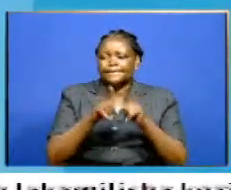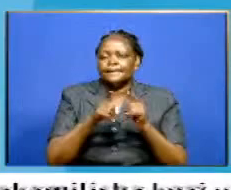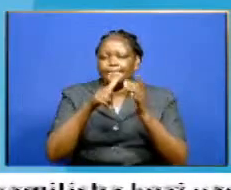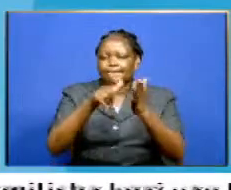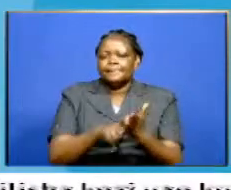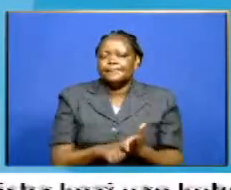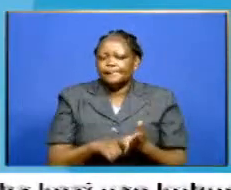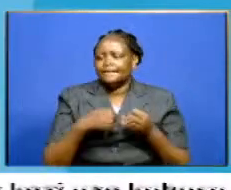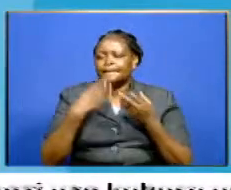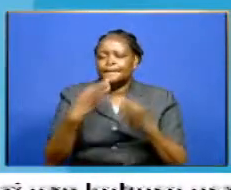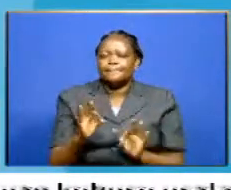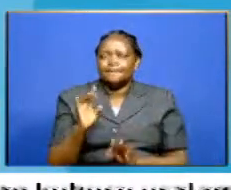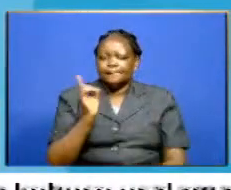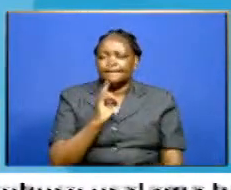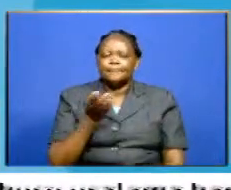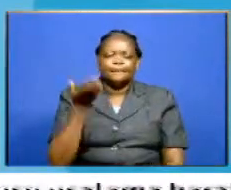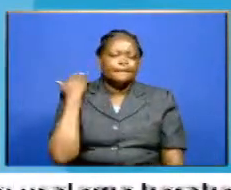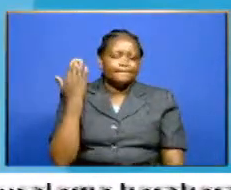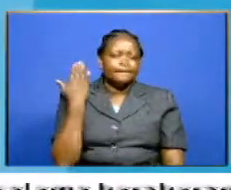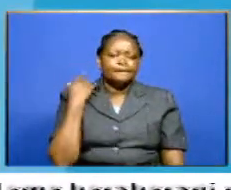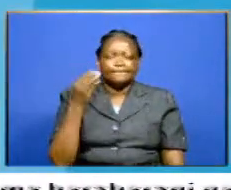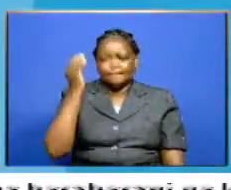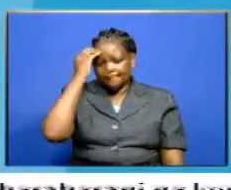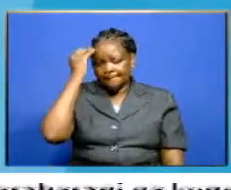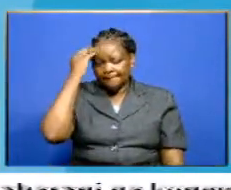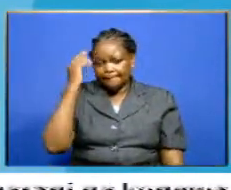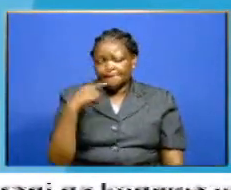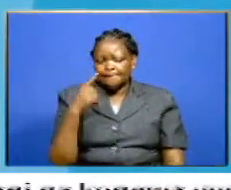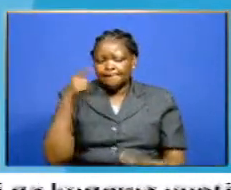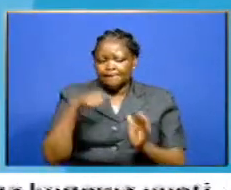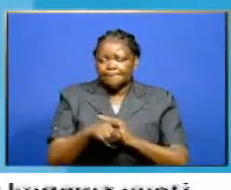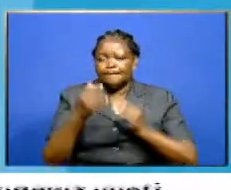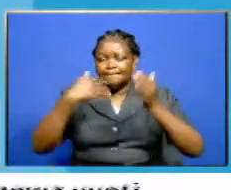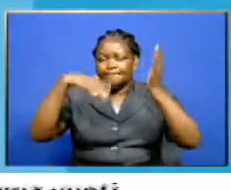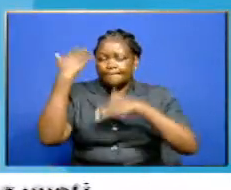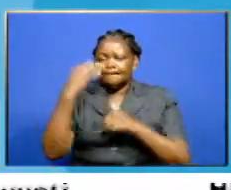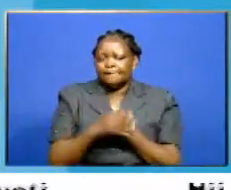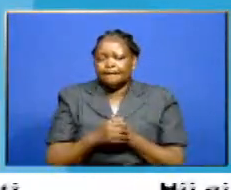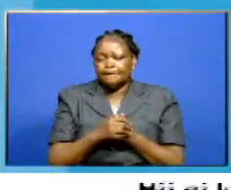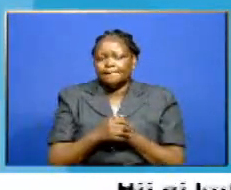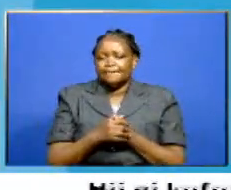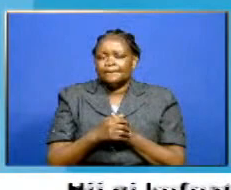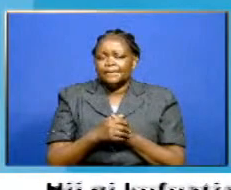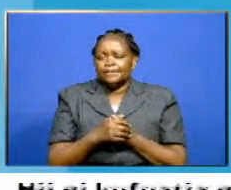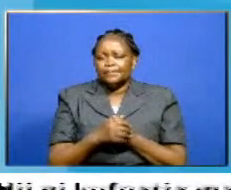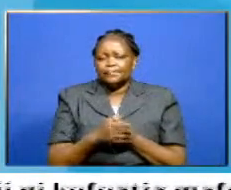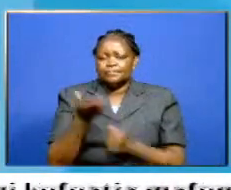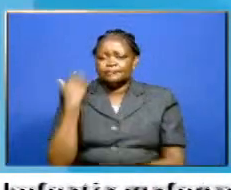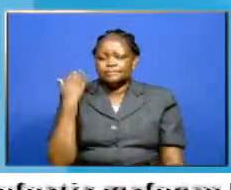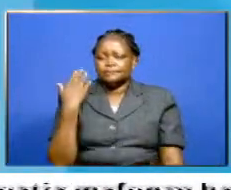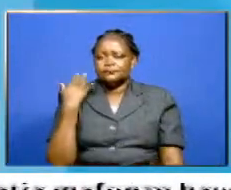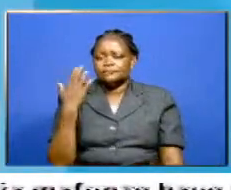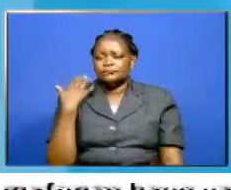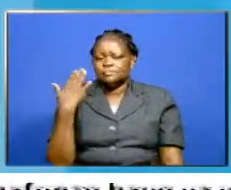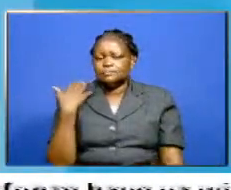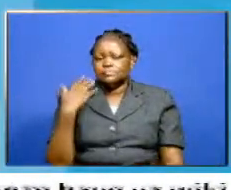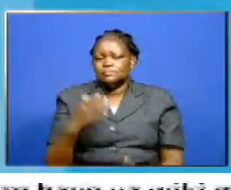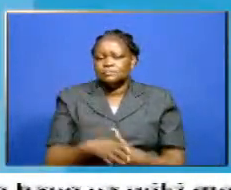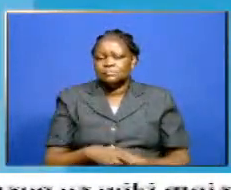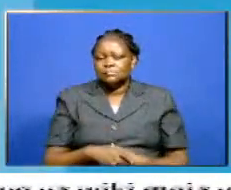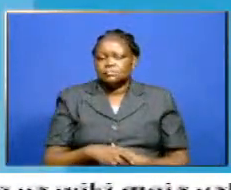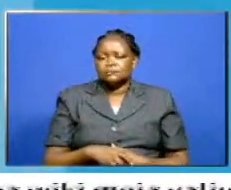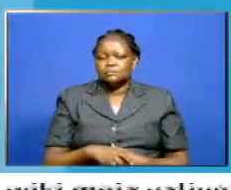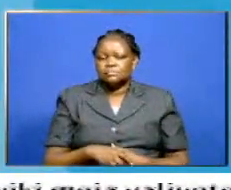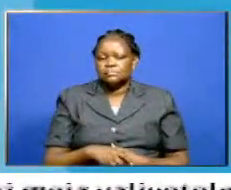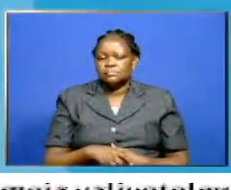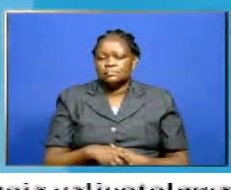ni grant. Mbeleni wanafunzi ambao walikuwa wanaingia katika chuo kikuu, rika ya wazazi wetu na hao watu ambao wanasimamia HELB